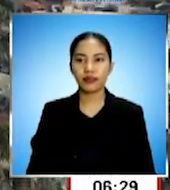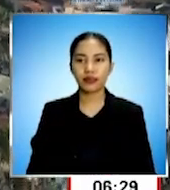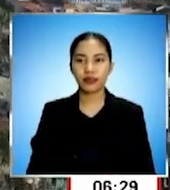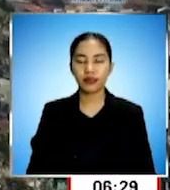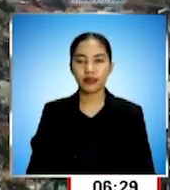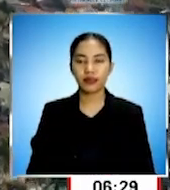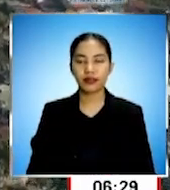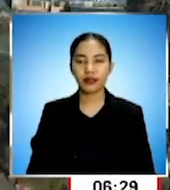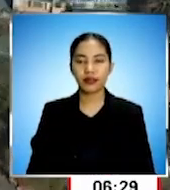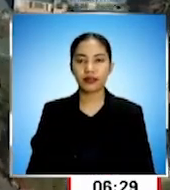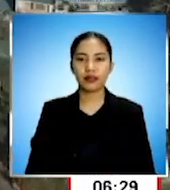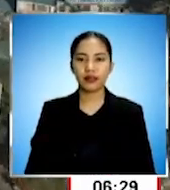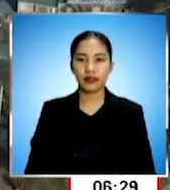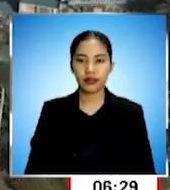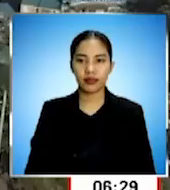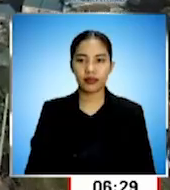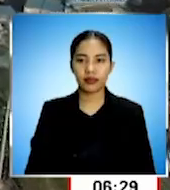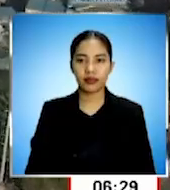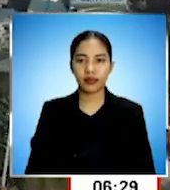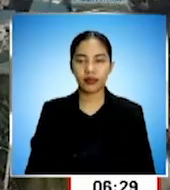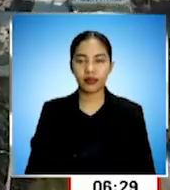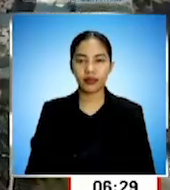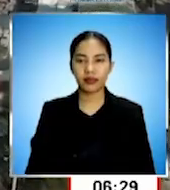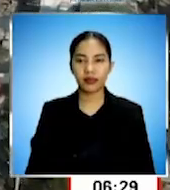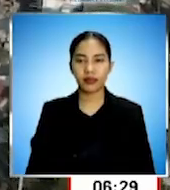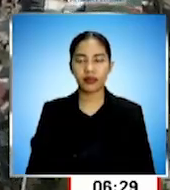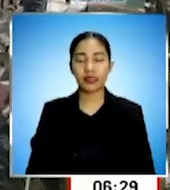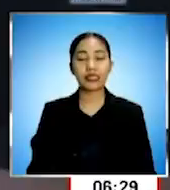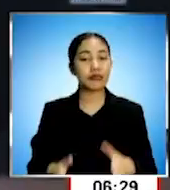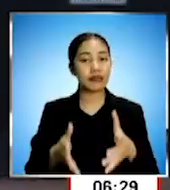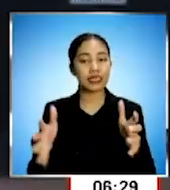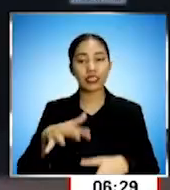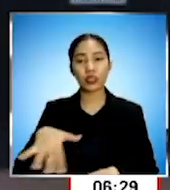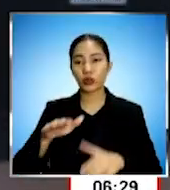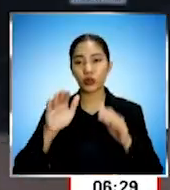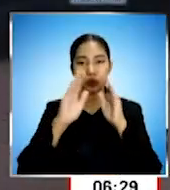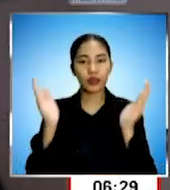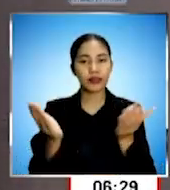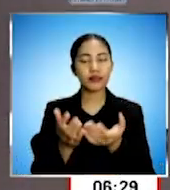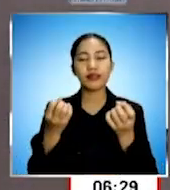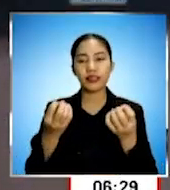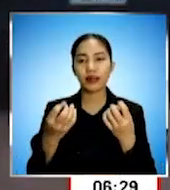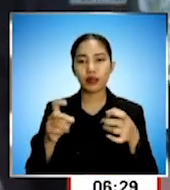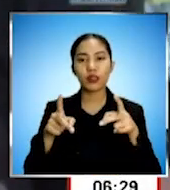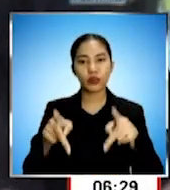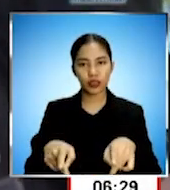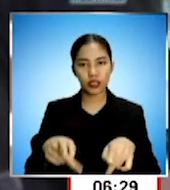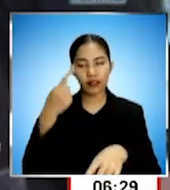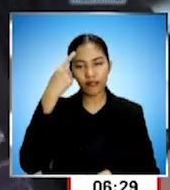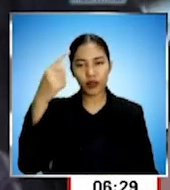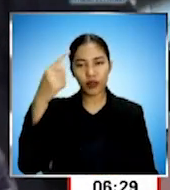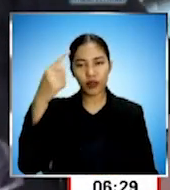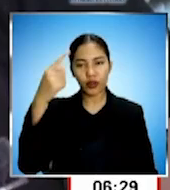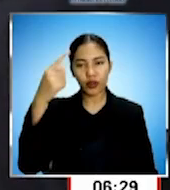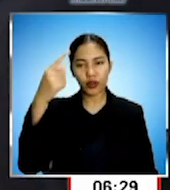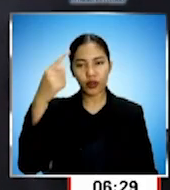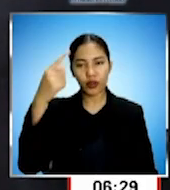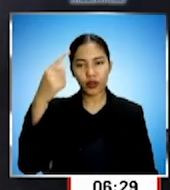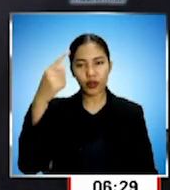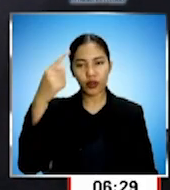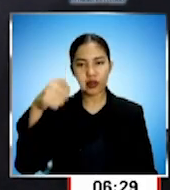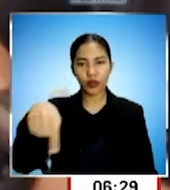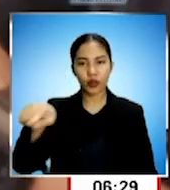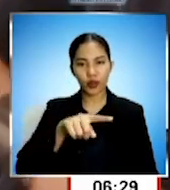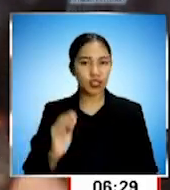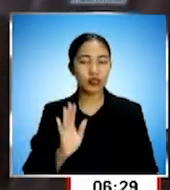Sa lawak ng ating mundo, maraming oportunidad ang naghihintay sa atin. Kakaiba man ang iyong kondisyon, huwag itong gawing hadlang